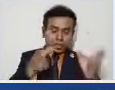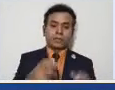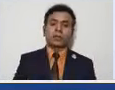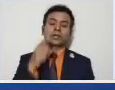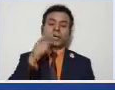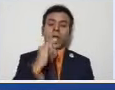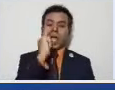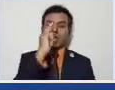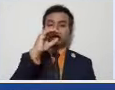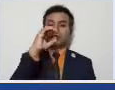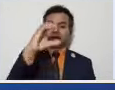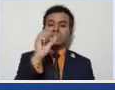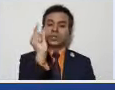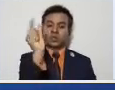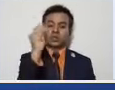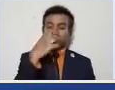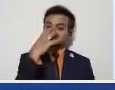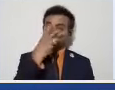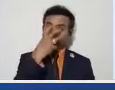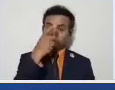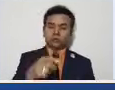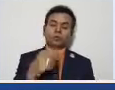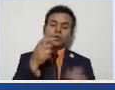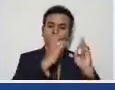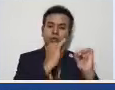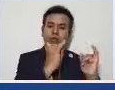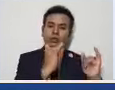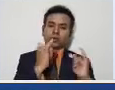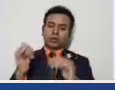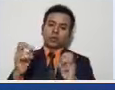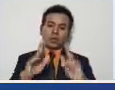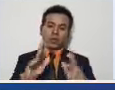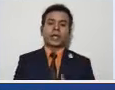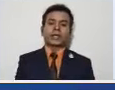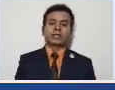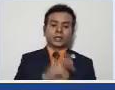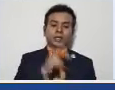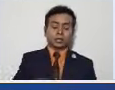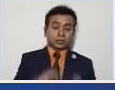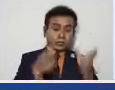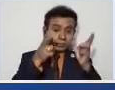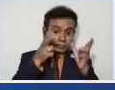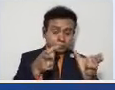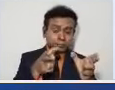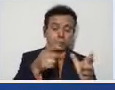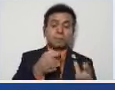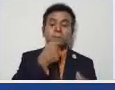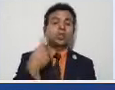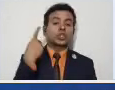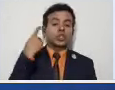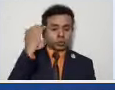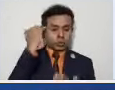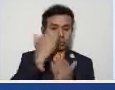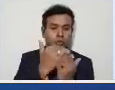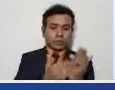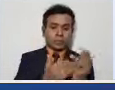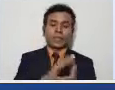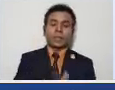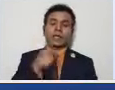হাসপাতালে 5694টি এই সকল হাসপাতালে আইসিইউ সংখ্যা এবং ডায়ালাইসিস সজ্জা আছে